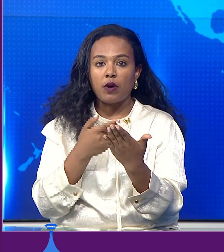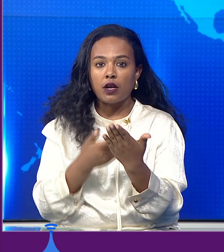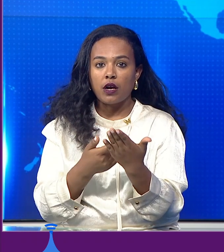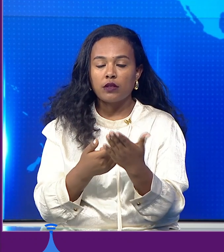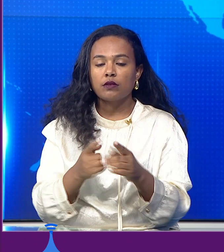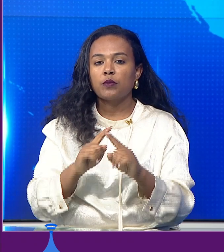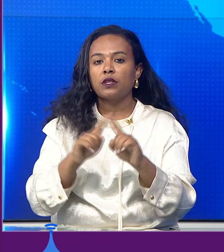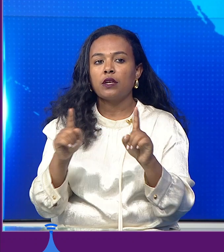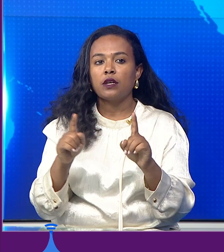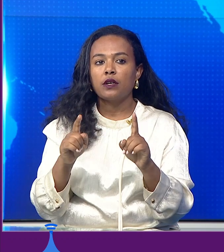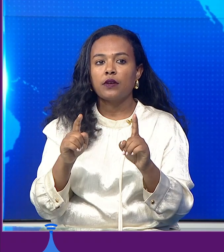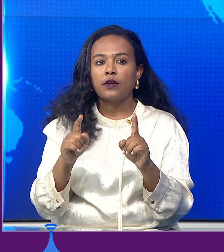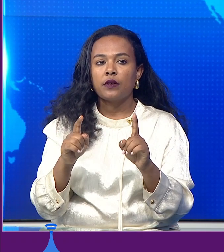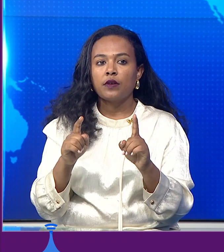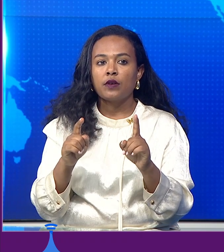በተለይ